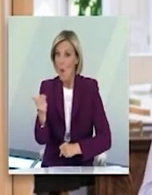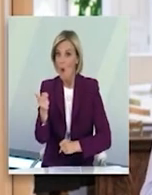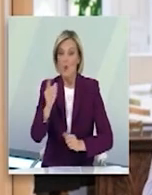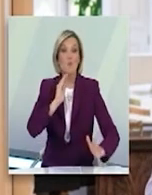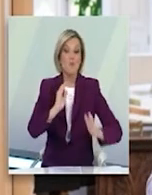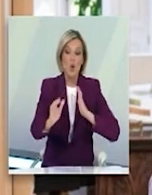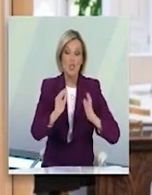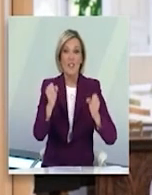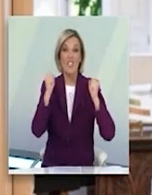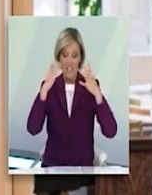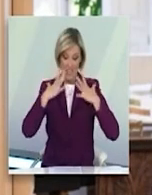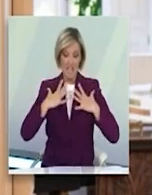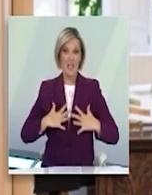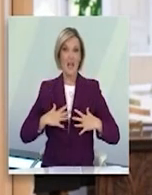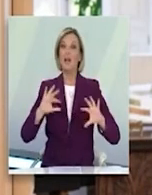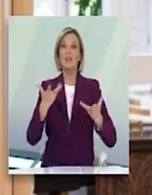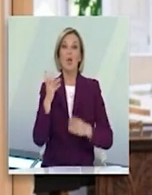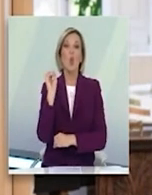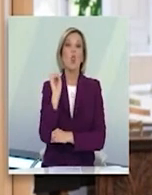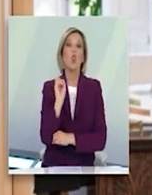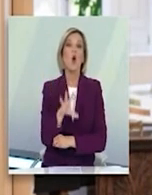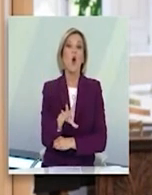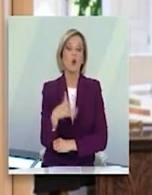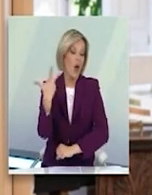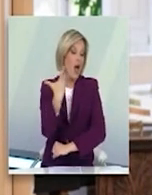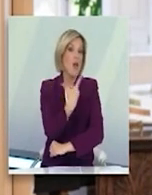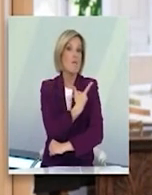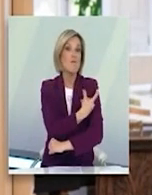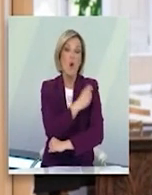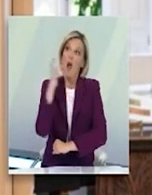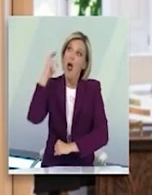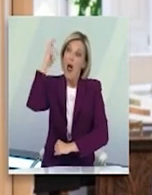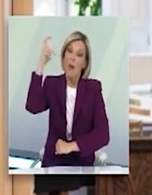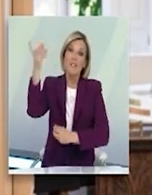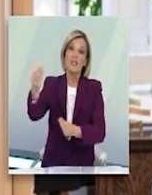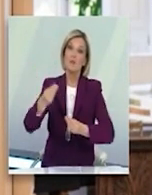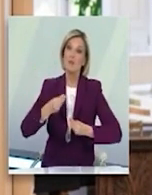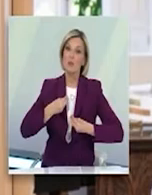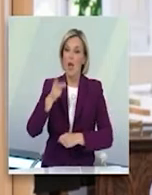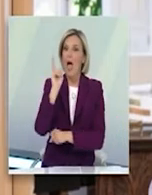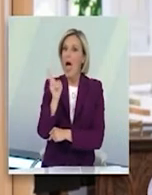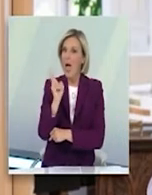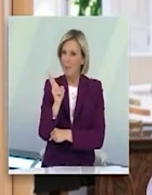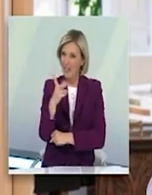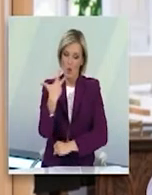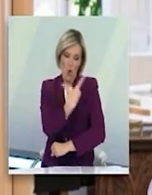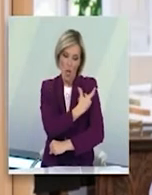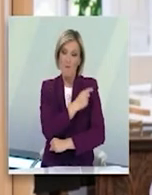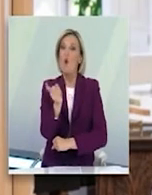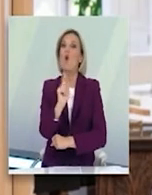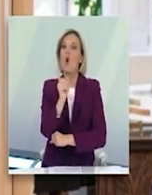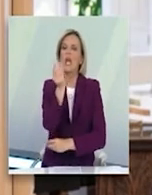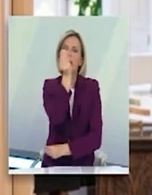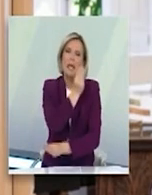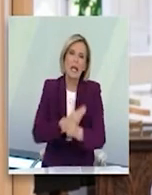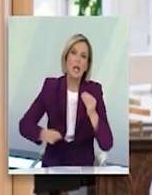υγεία σας με αυτό το μεγάλο δώρο της επιστήμης. Ο κίνδυνος δεν καραδοκεί στο εμβόλιο, αλλά στην αρρώστια και